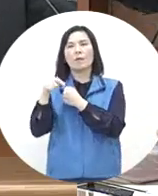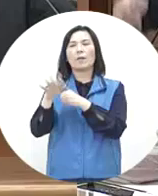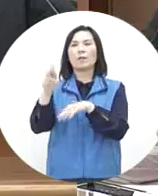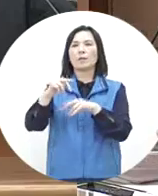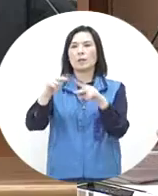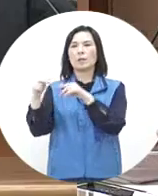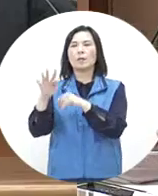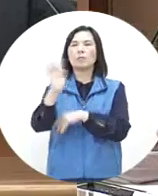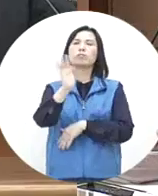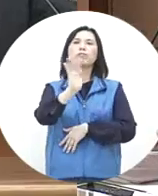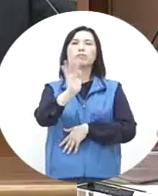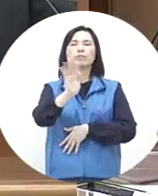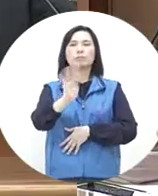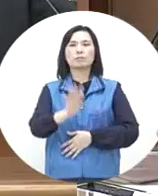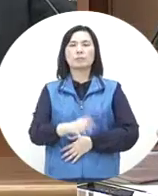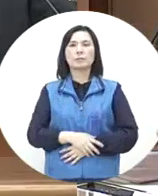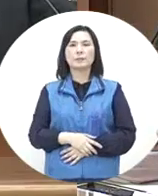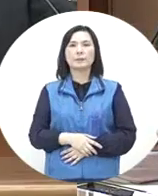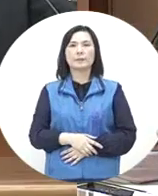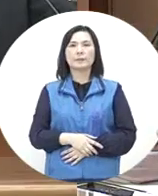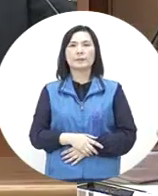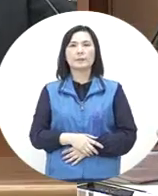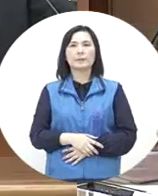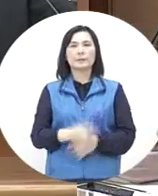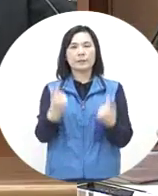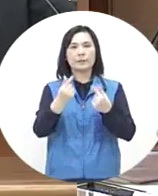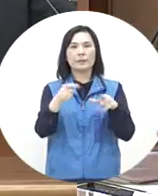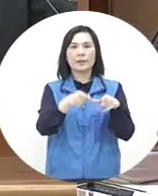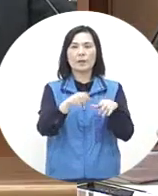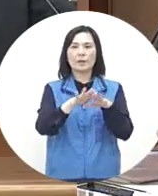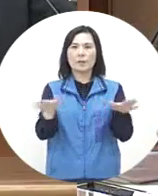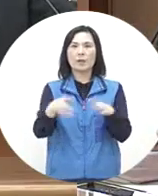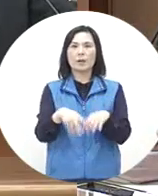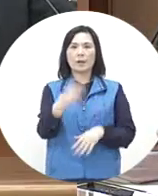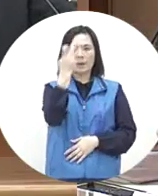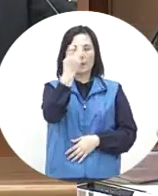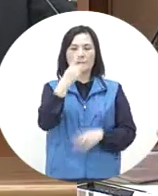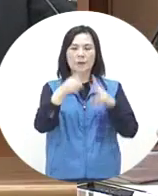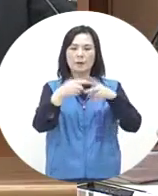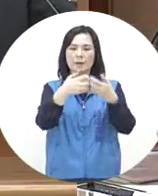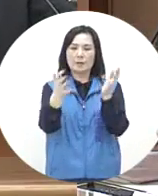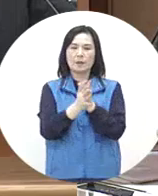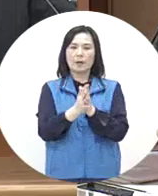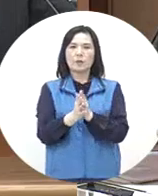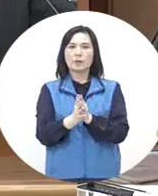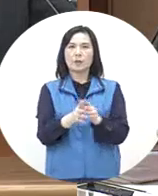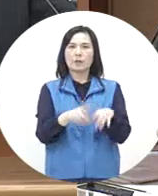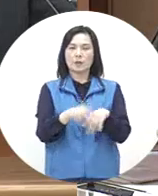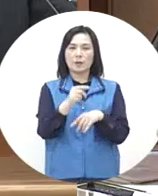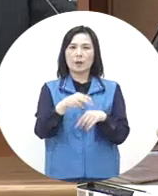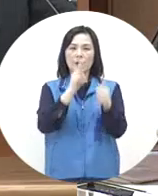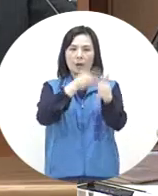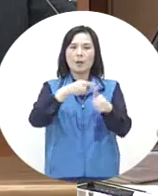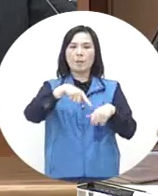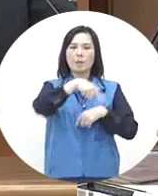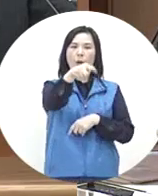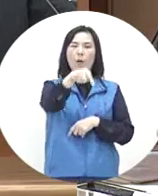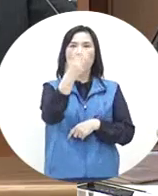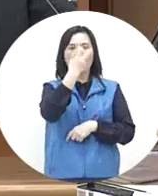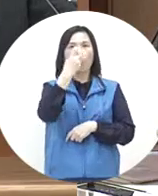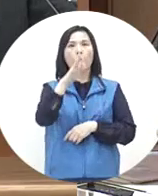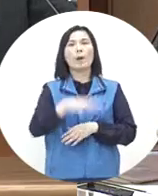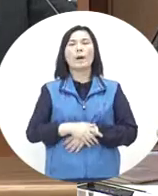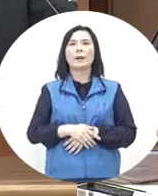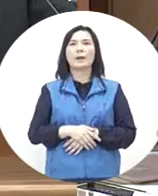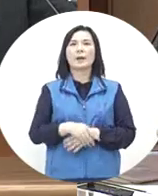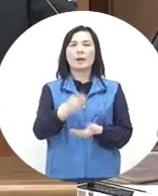济急了 哈。 所以我们包括我们的公安联合稽查小组已经全面出动，还有消安， 嘿，对， 也可以针对30年以上